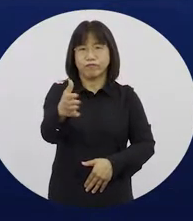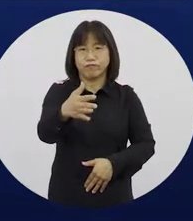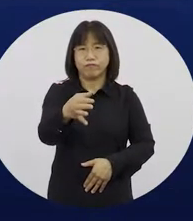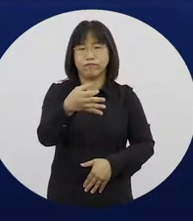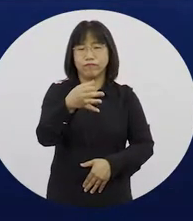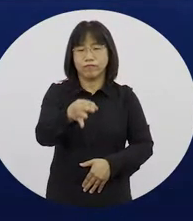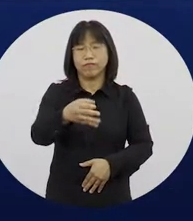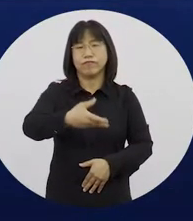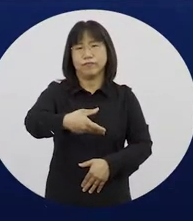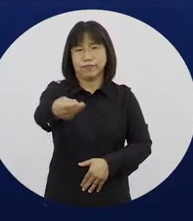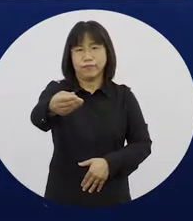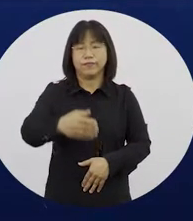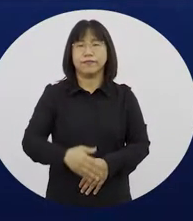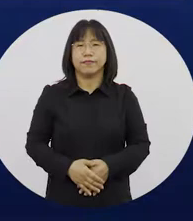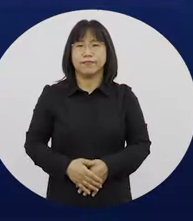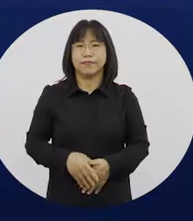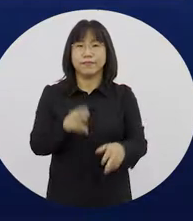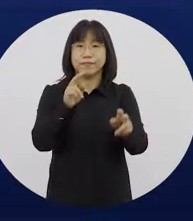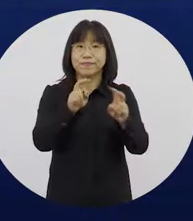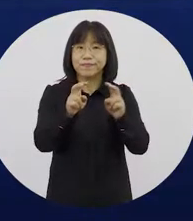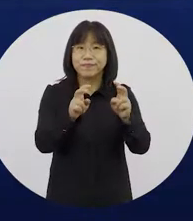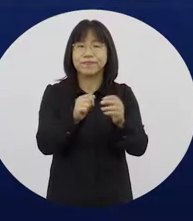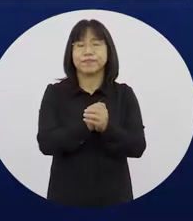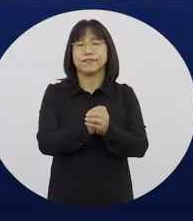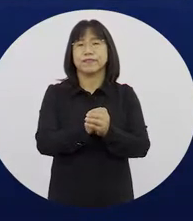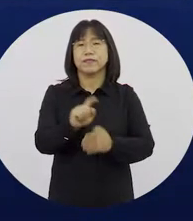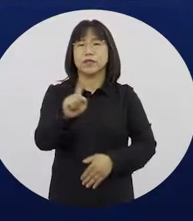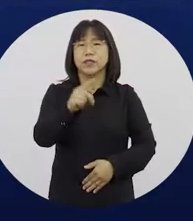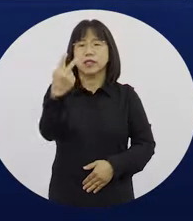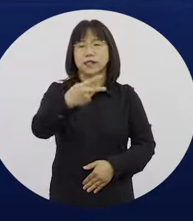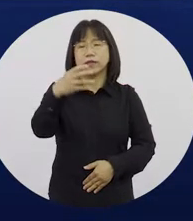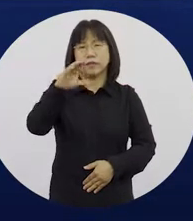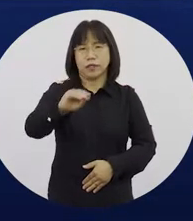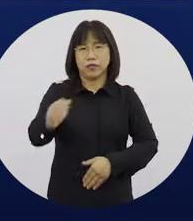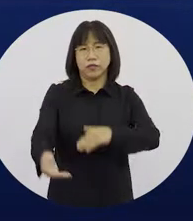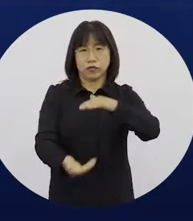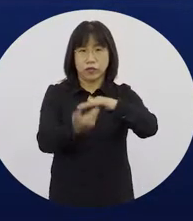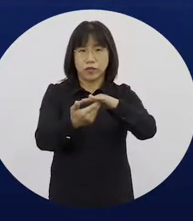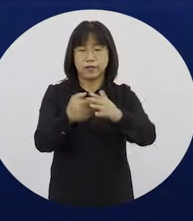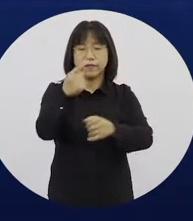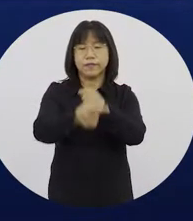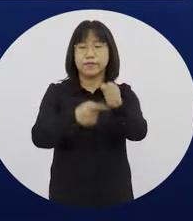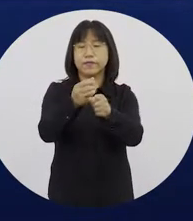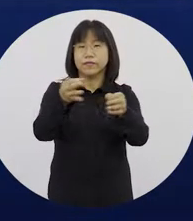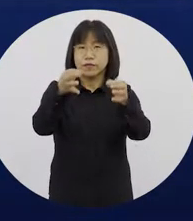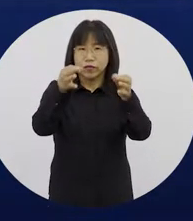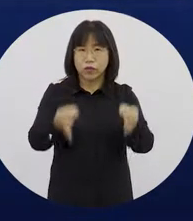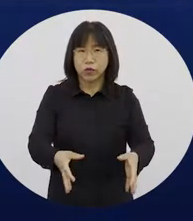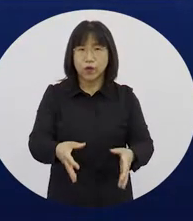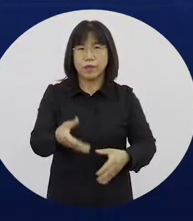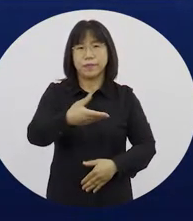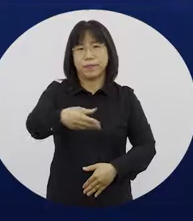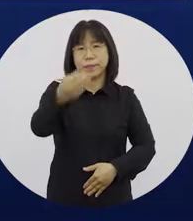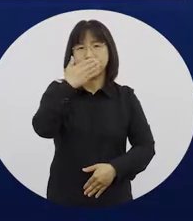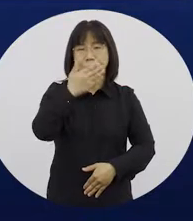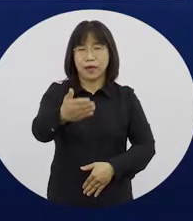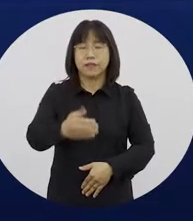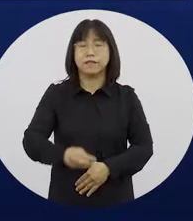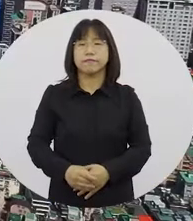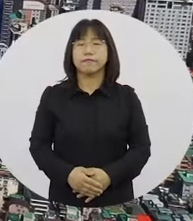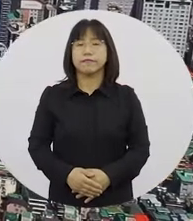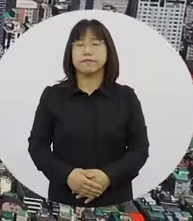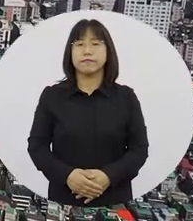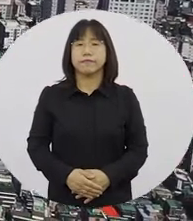지원을 실시합니다 업체당 최대 2000만원까지 1년간의 의자로 대출을 지원받을 수 있습니다